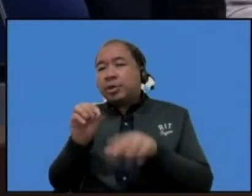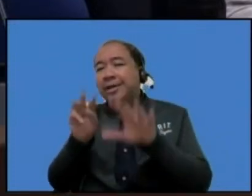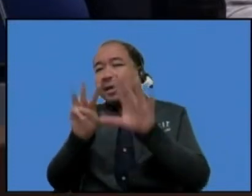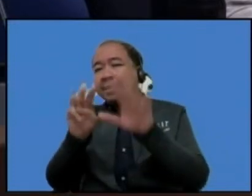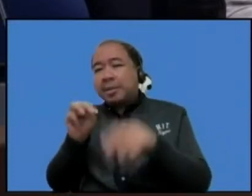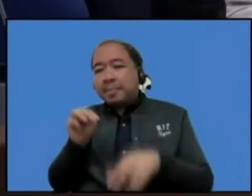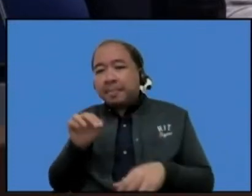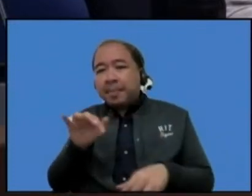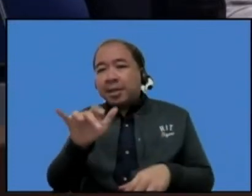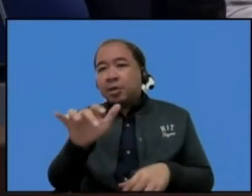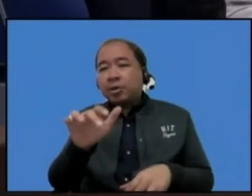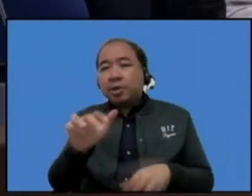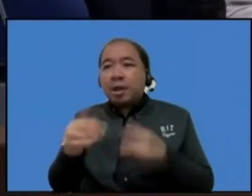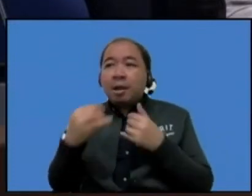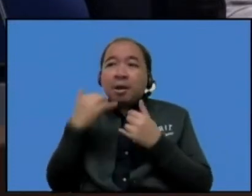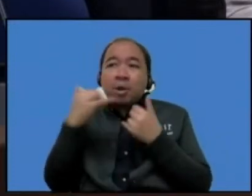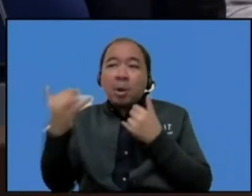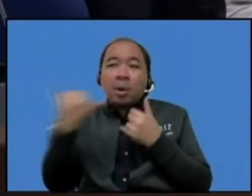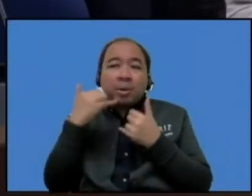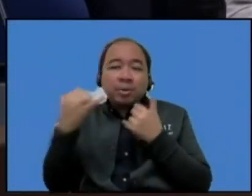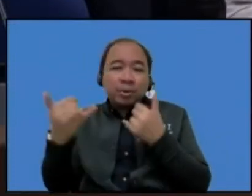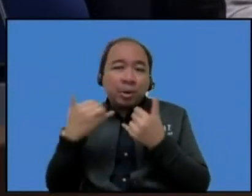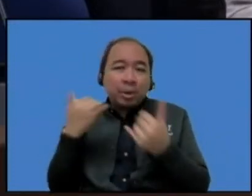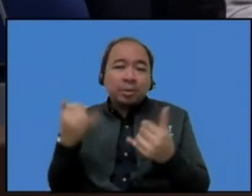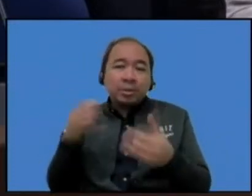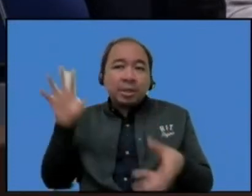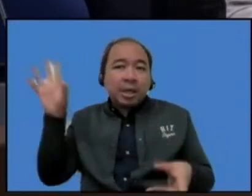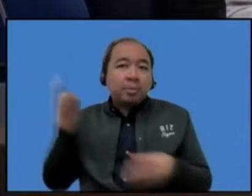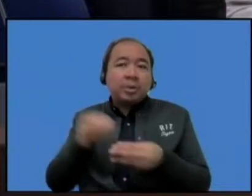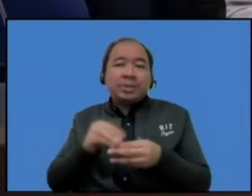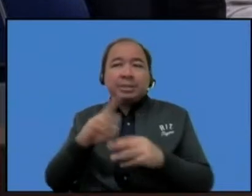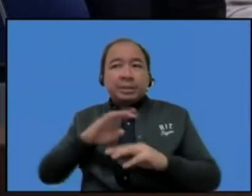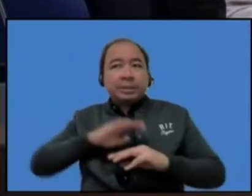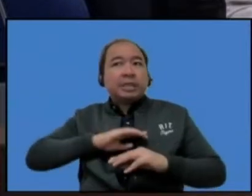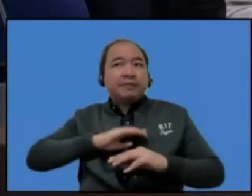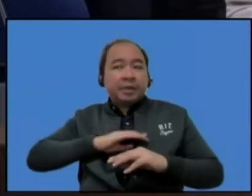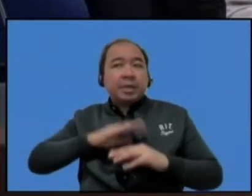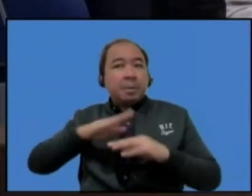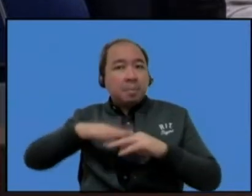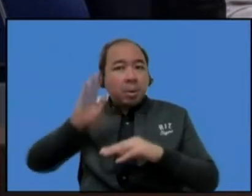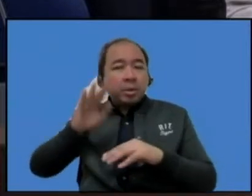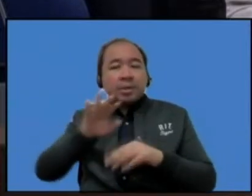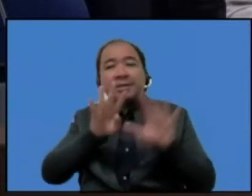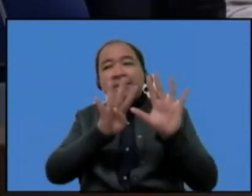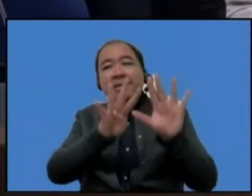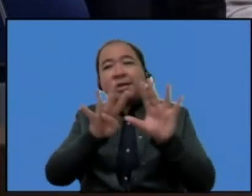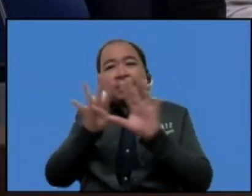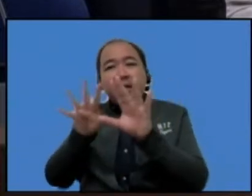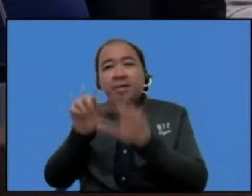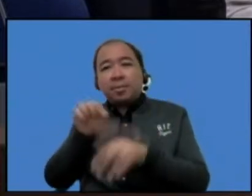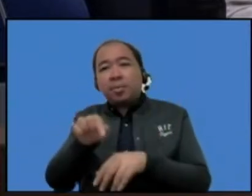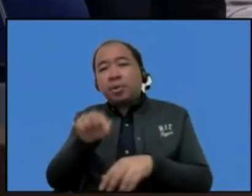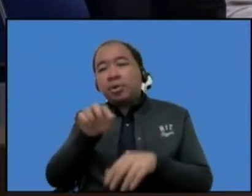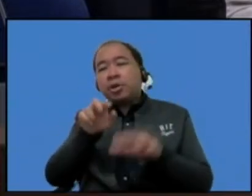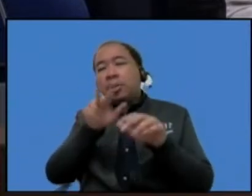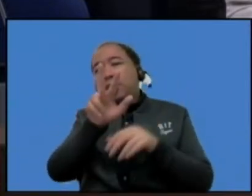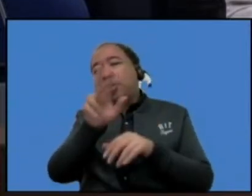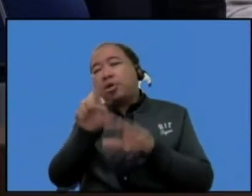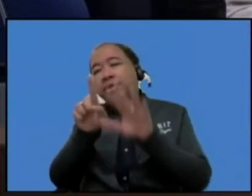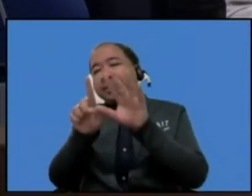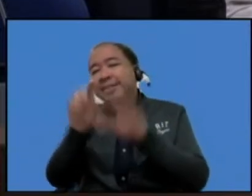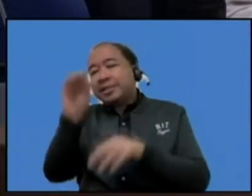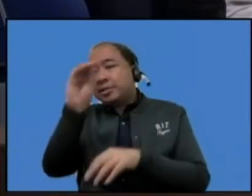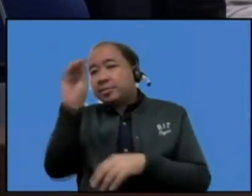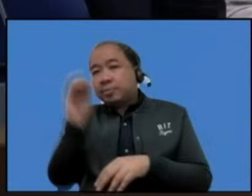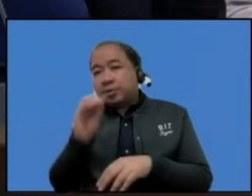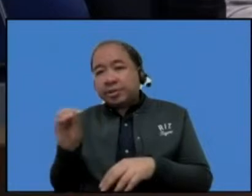达99.36%。第三， 我们充分发挥移民和侨民的作